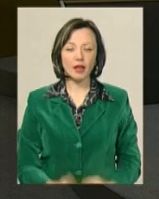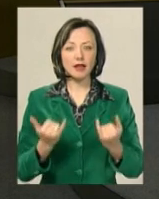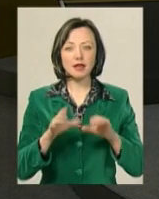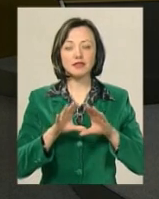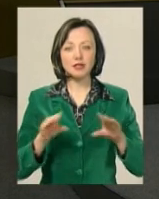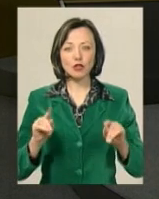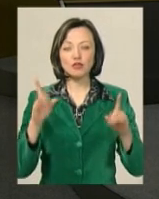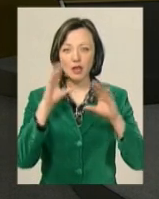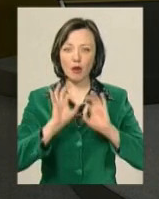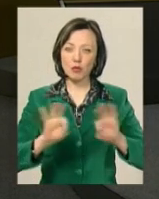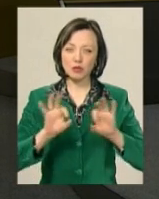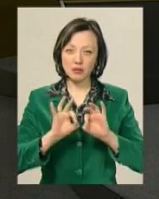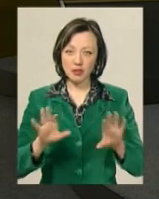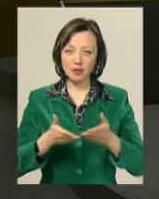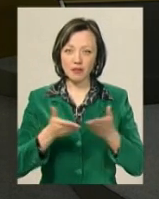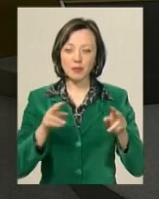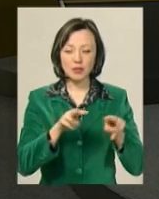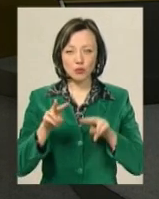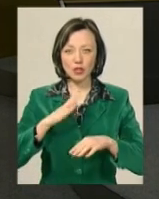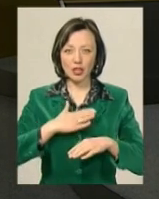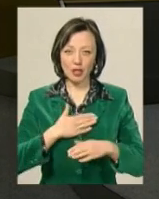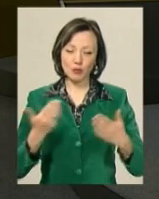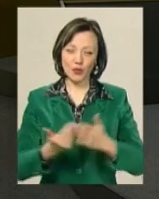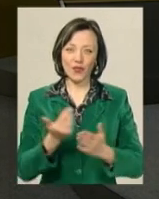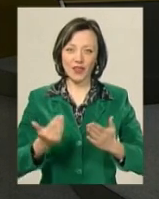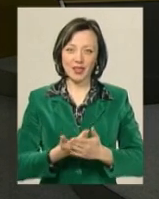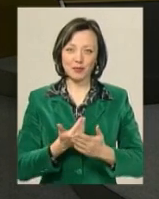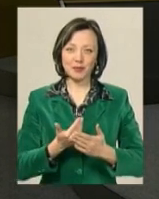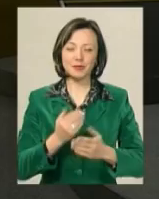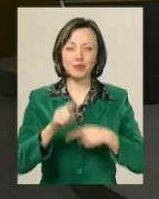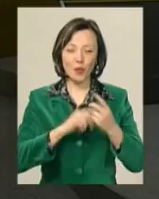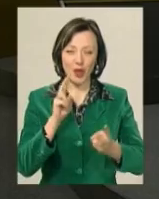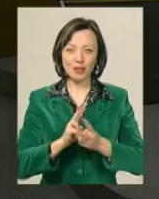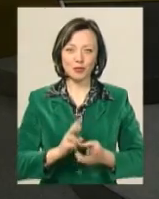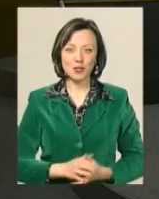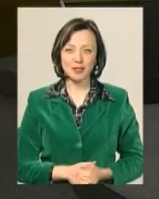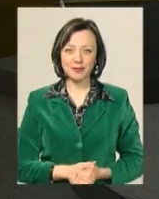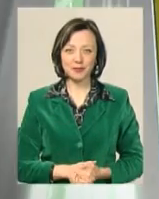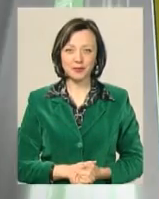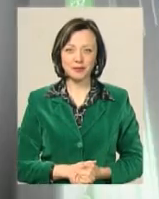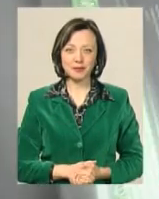Наразі це все, що встигаємо вам повідомити. Слідкуйте за нашими інформаційними випусками. Побачимось!